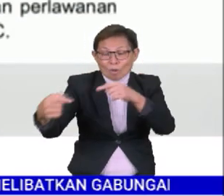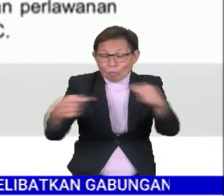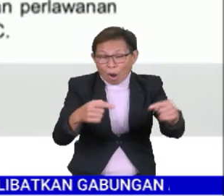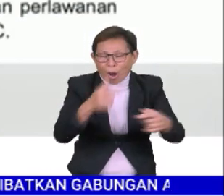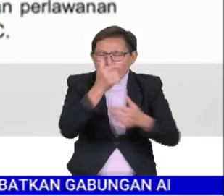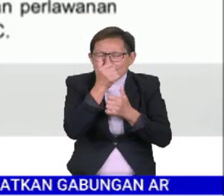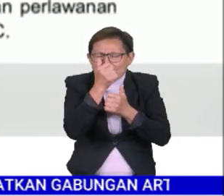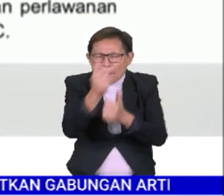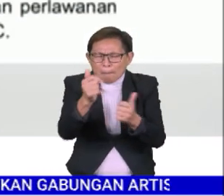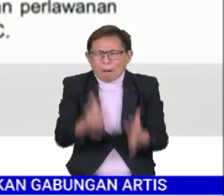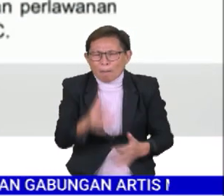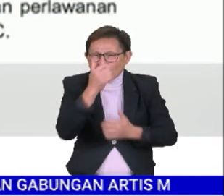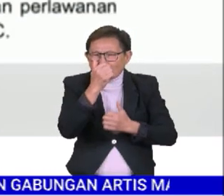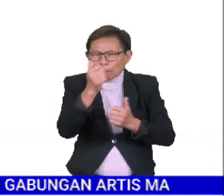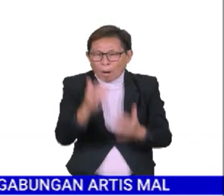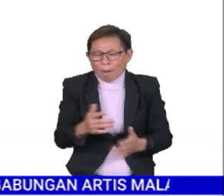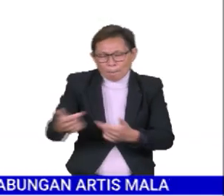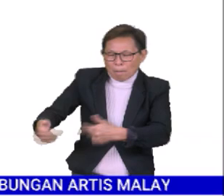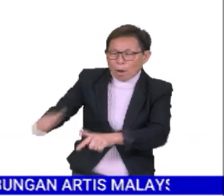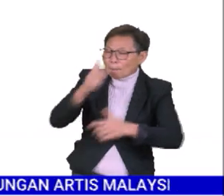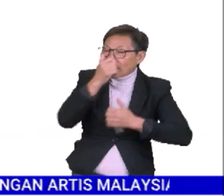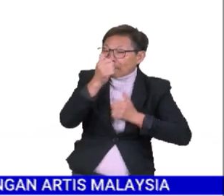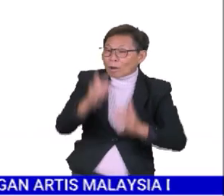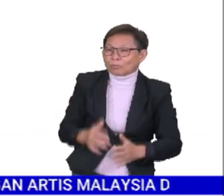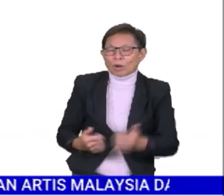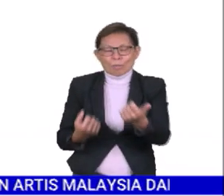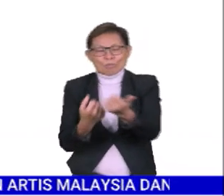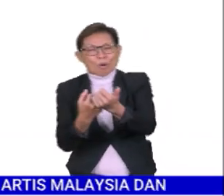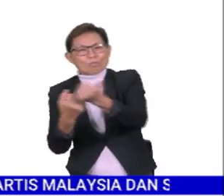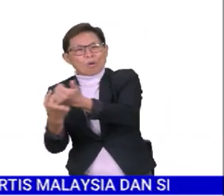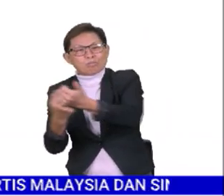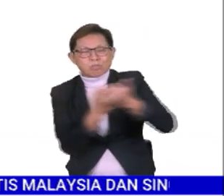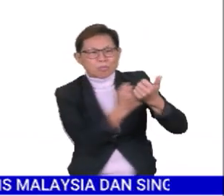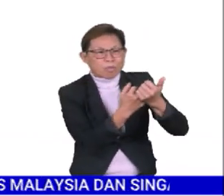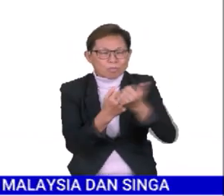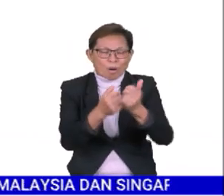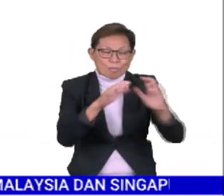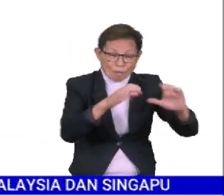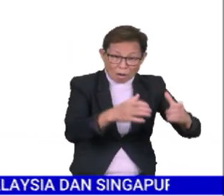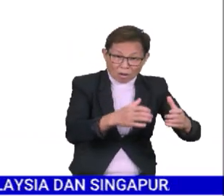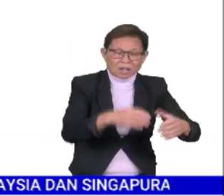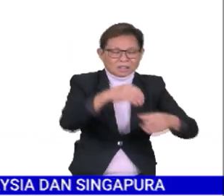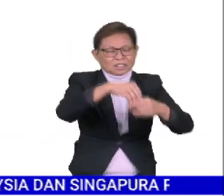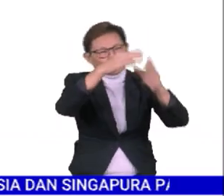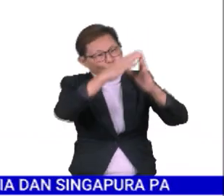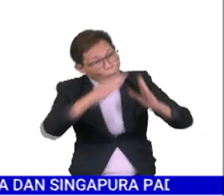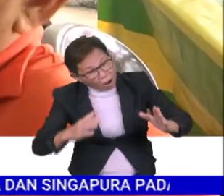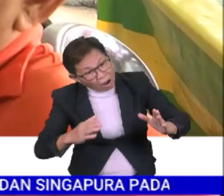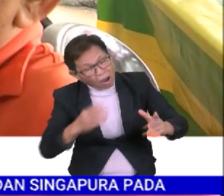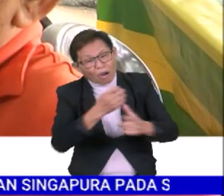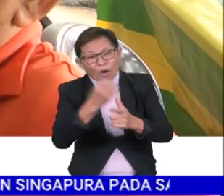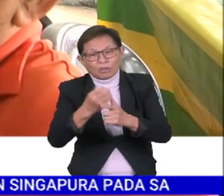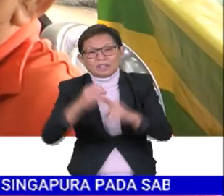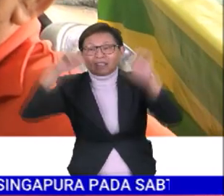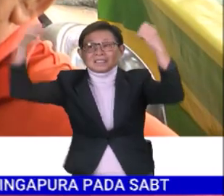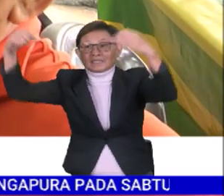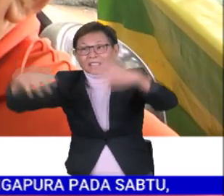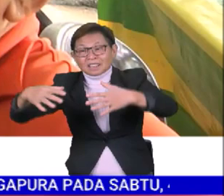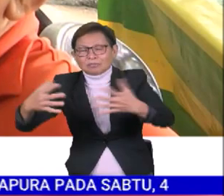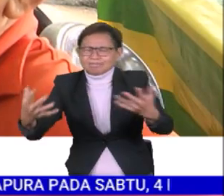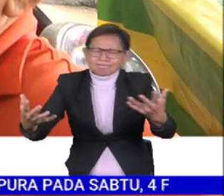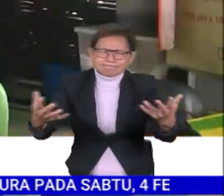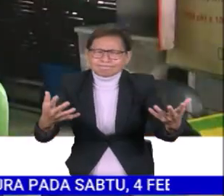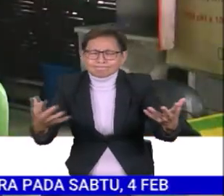peminat-peminat memberi peluang pada peminat-peminat untuk menyokong pasukan mereka sama ada di rumah, di stadium apa